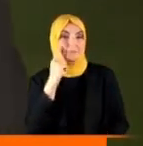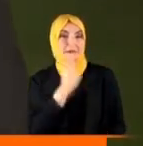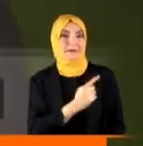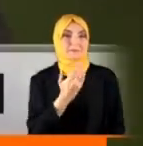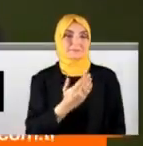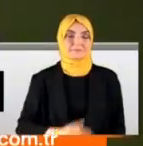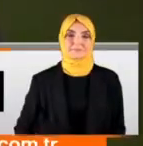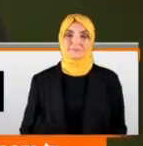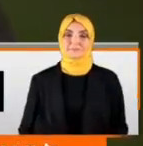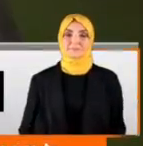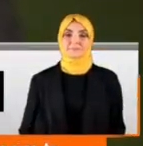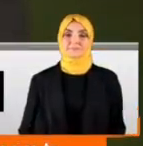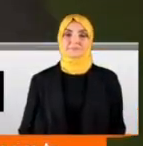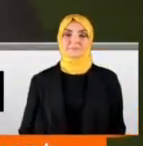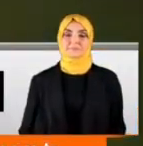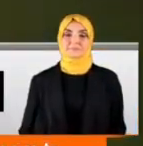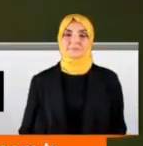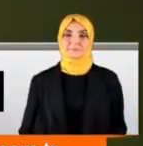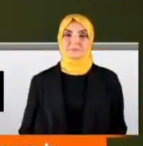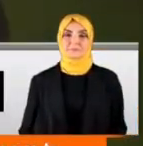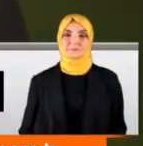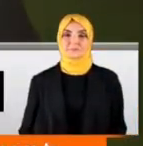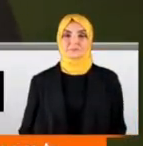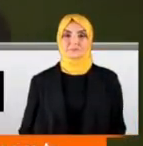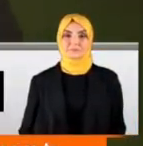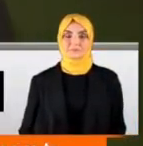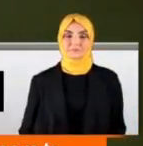hadi Tamam abi hadi tanımlanan